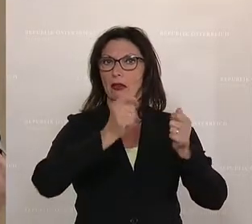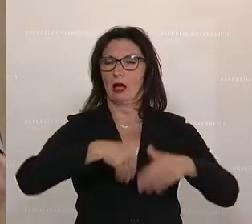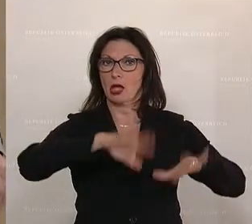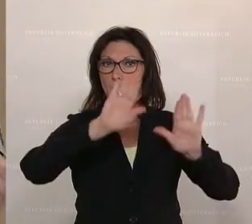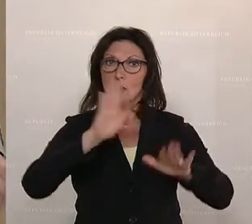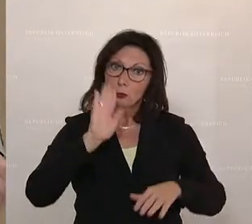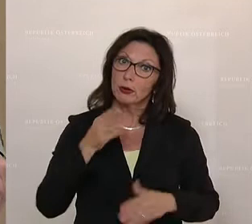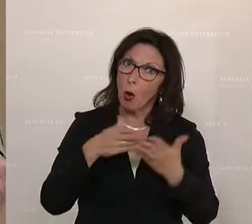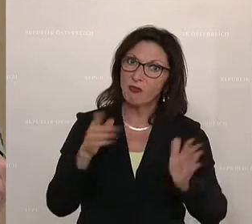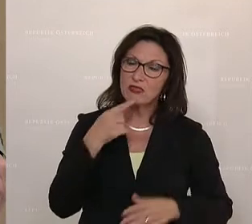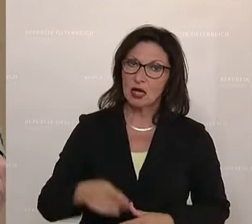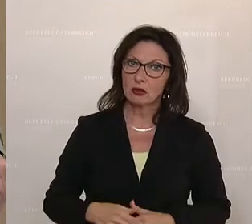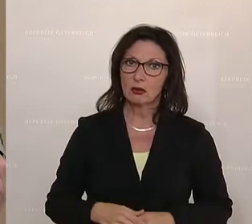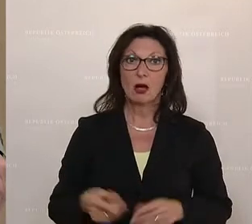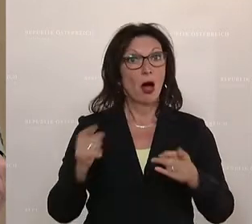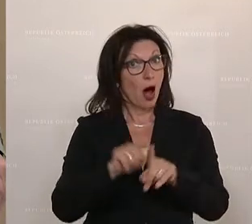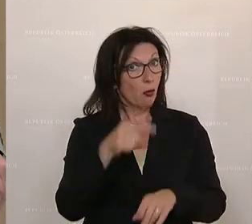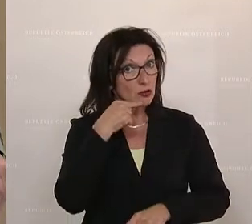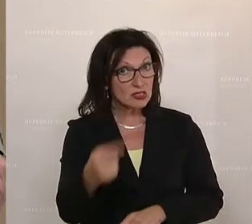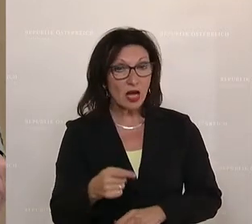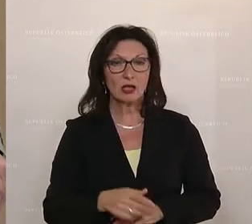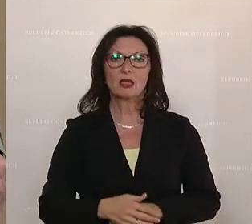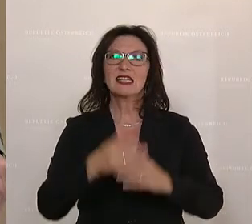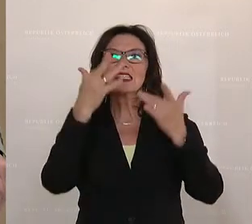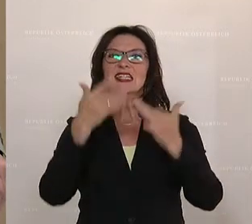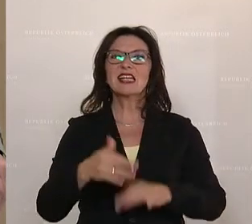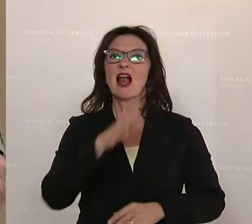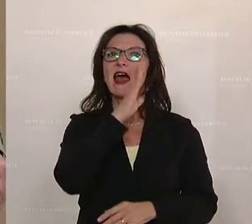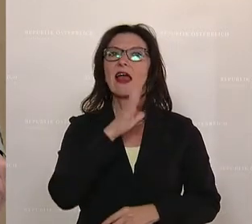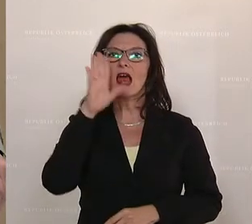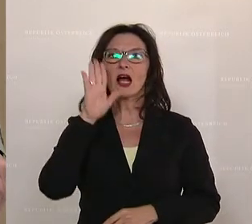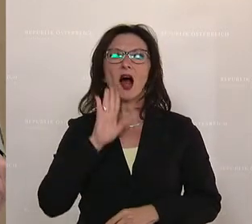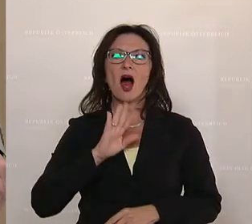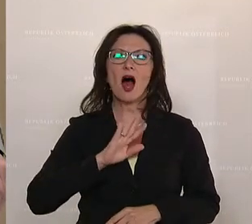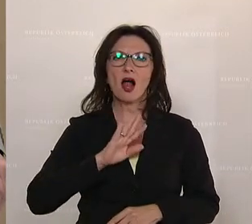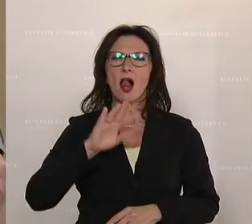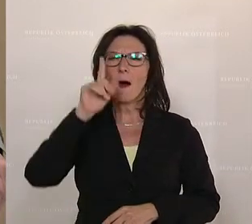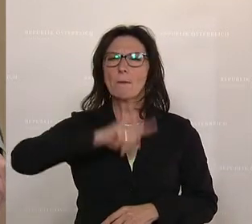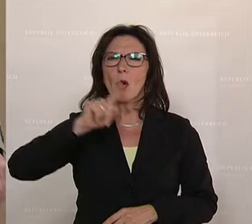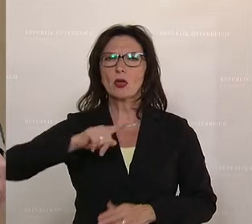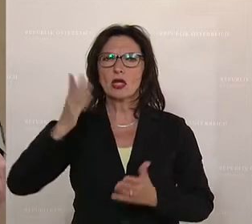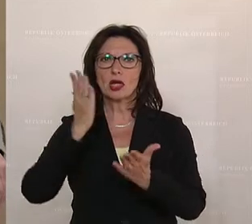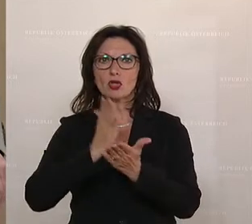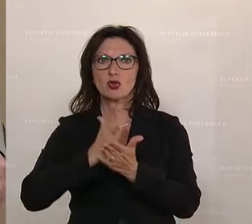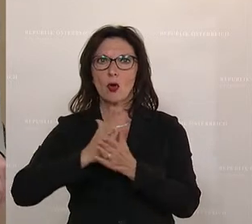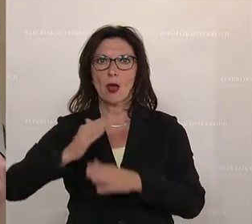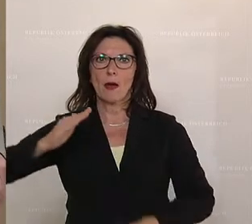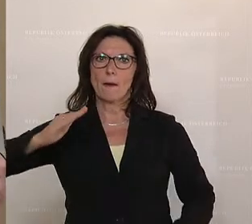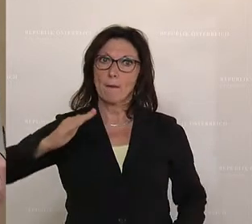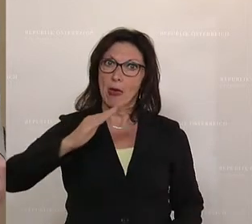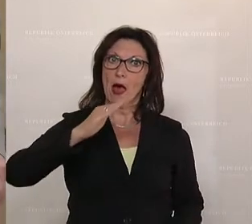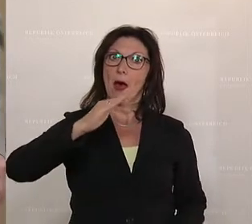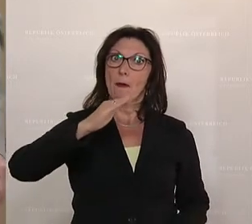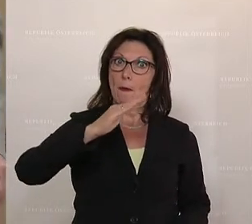Und sagen wir auch, dass die Anzahl der Illegalen seit Monaten linear ansteigt und dass das